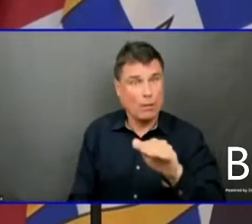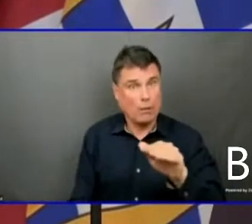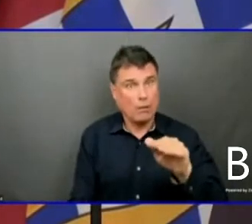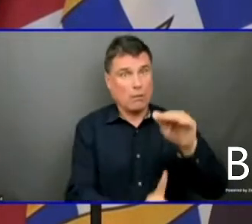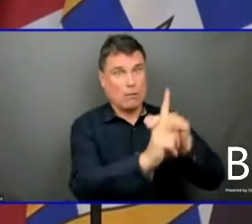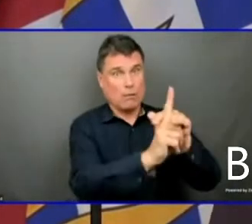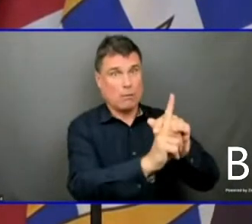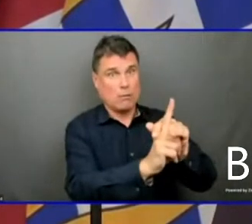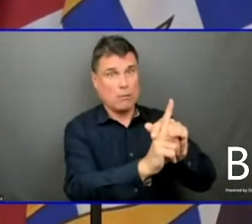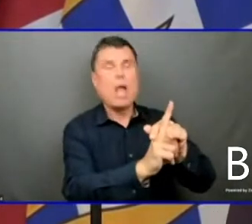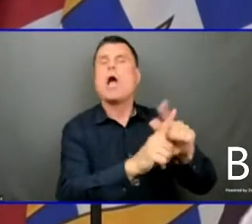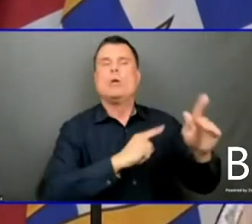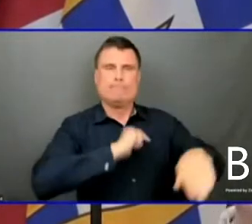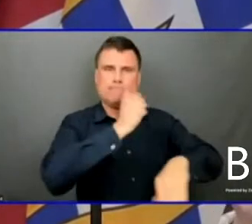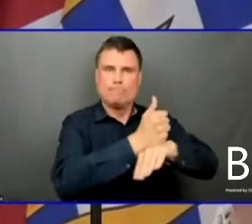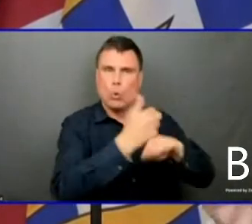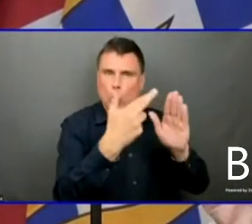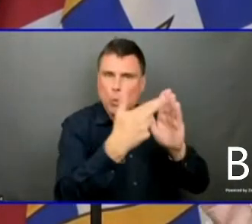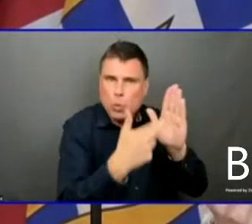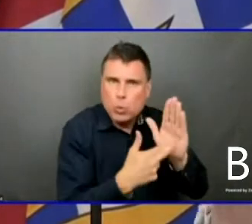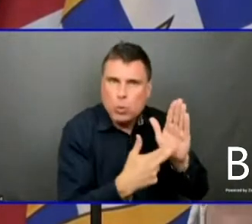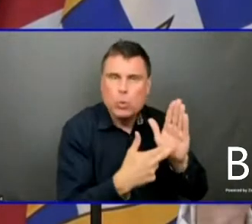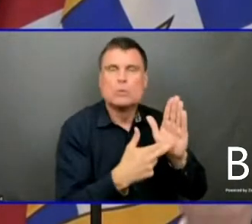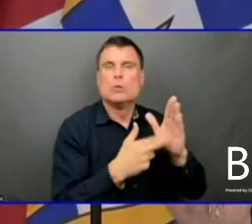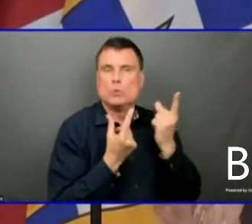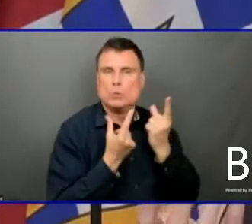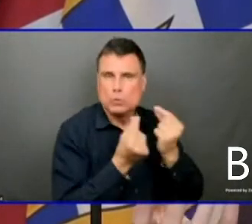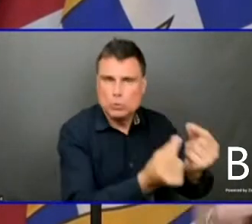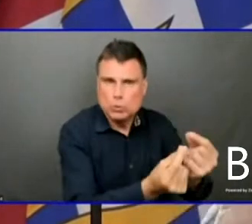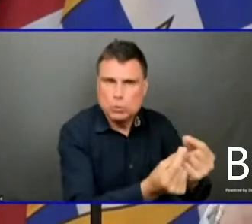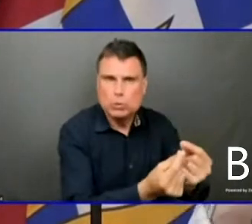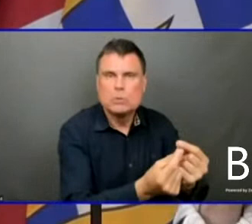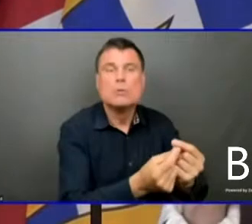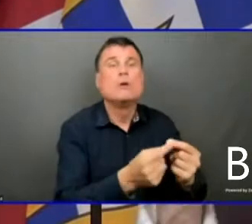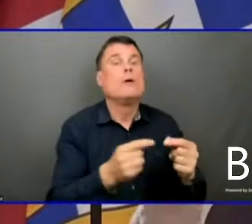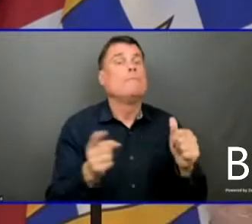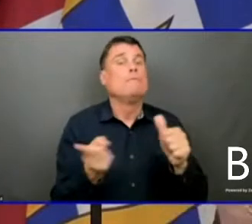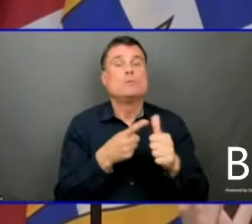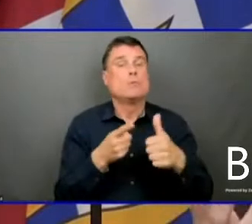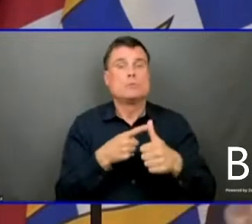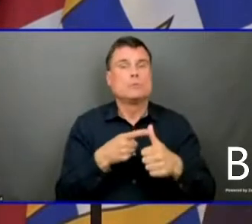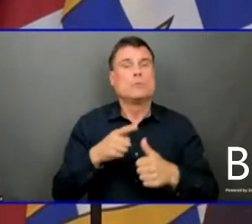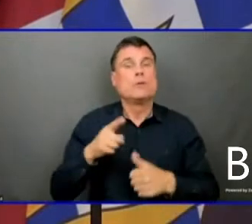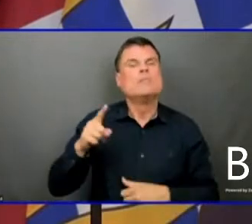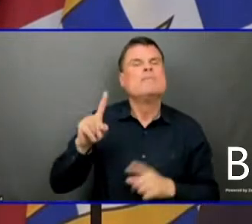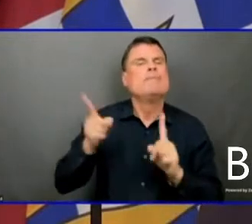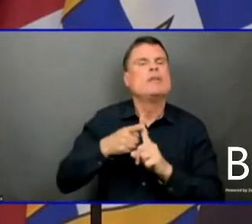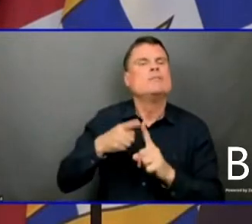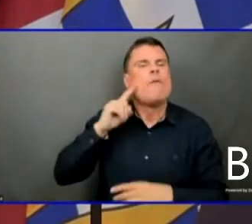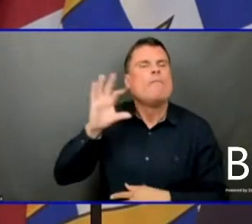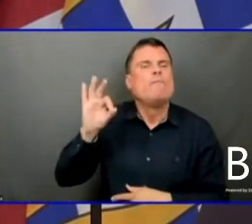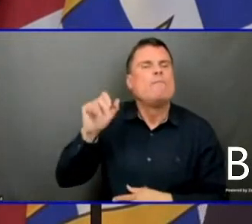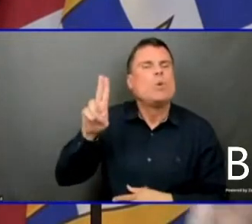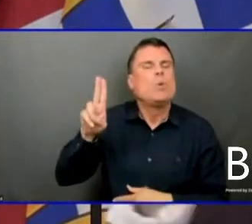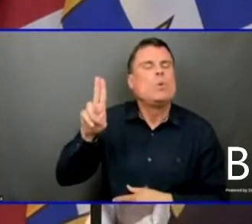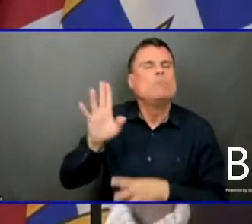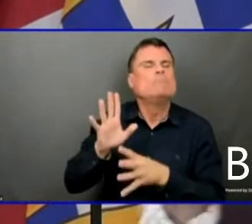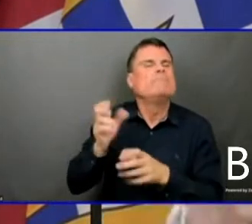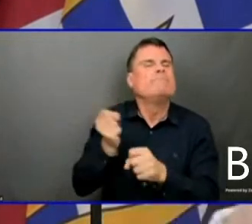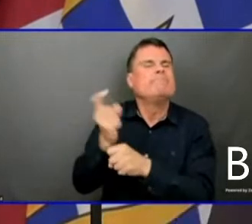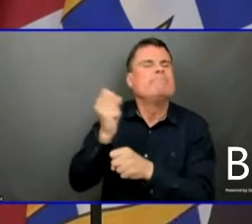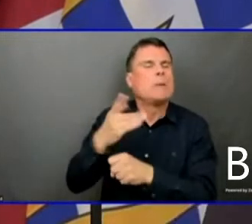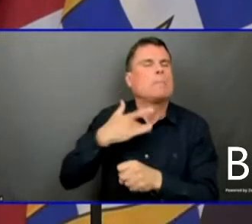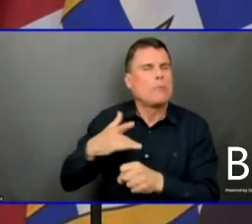冠。 Influenza, which usually has at least one sick resident or transmission within a facility, and then